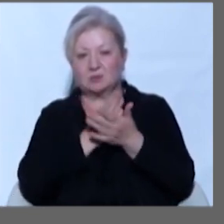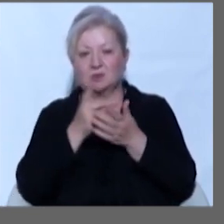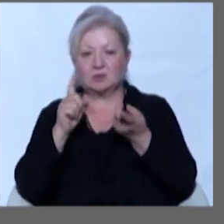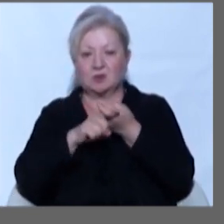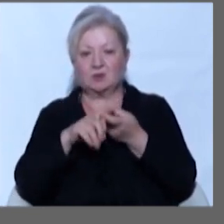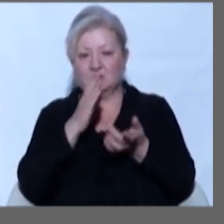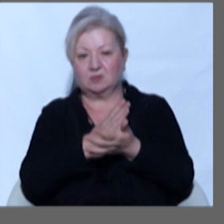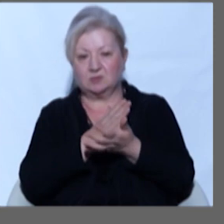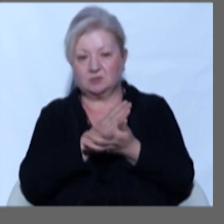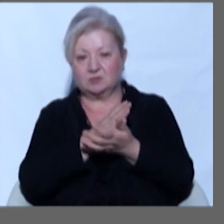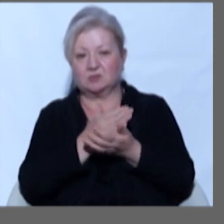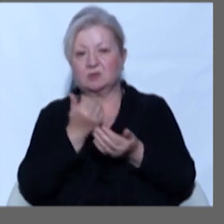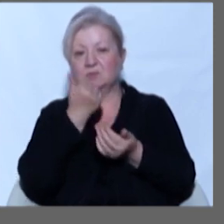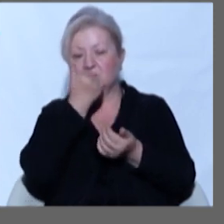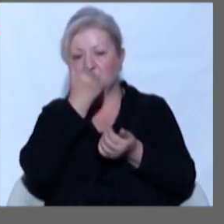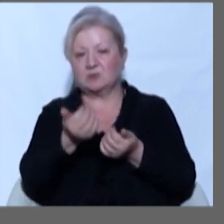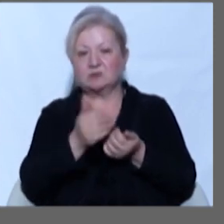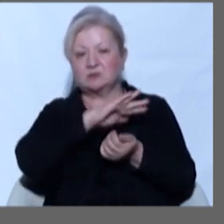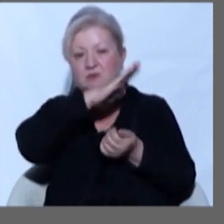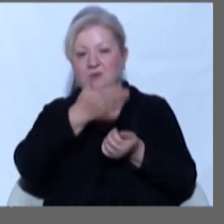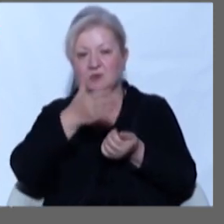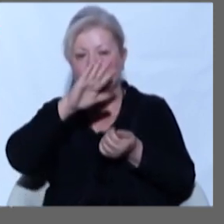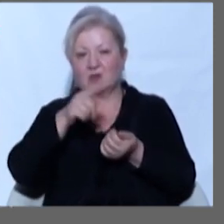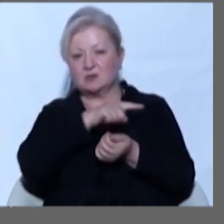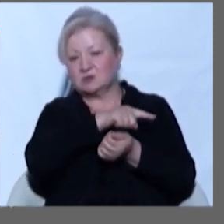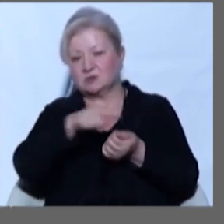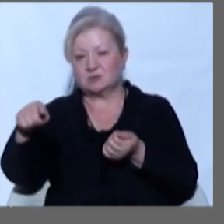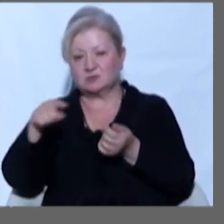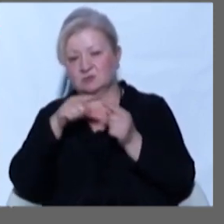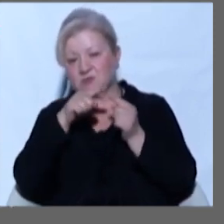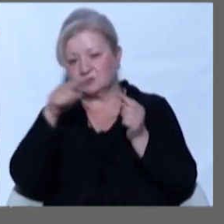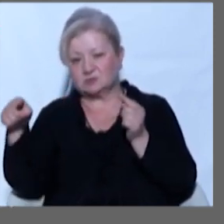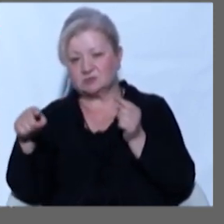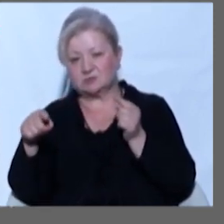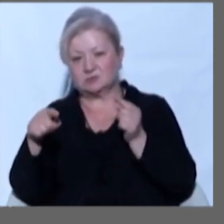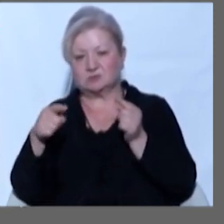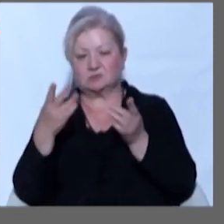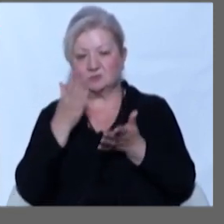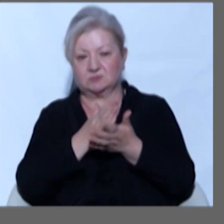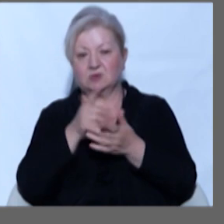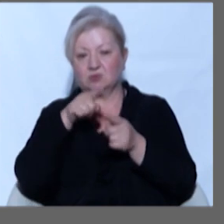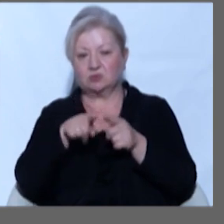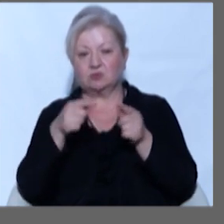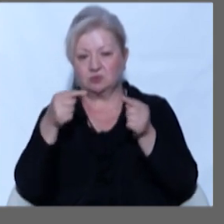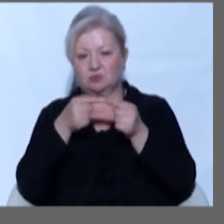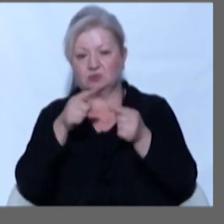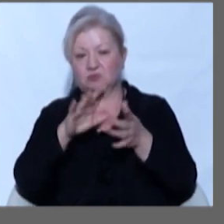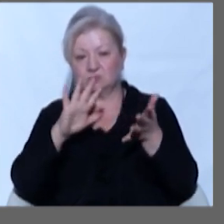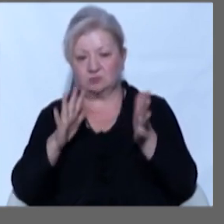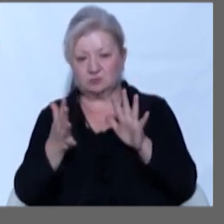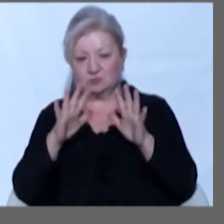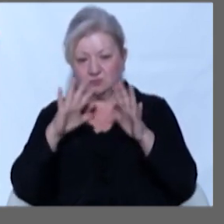ყოფილა მის ტალღის სიგრძეზე. აი, სწორედ ეს მოვლენა განსაზღვრავს